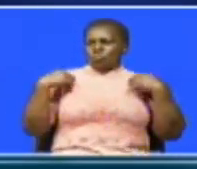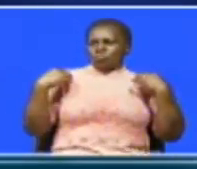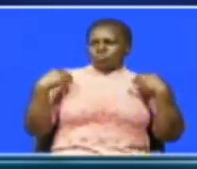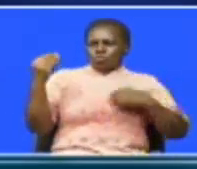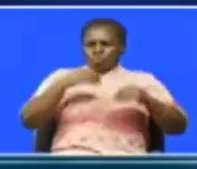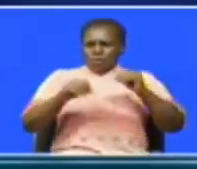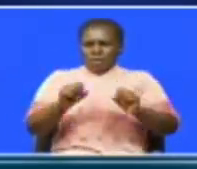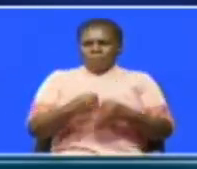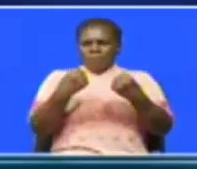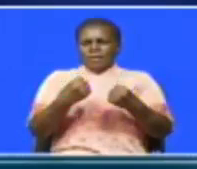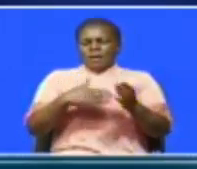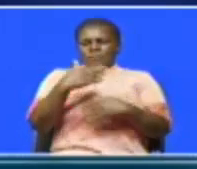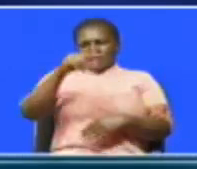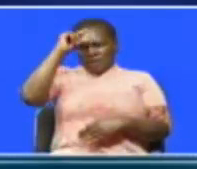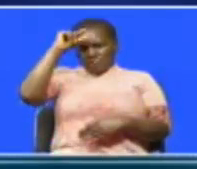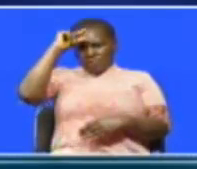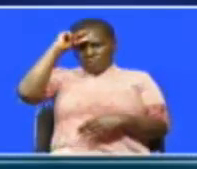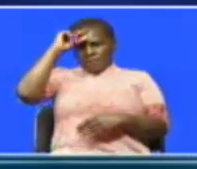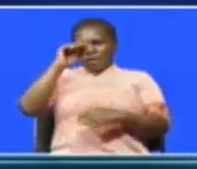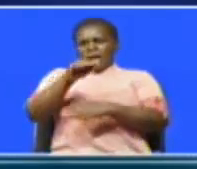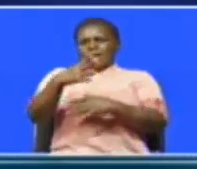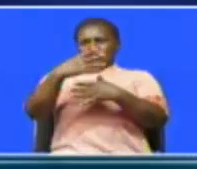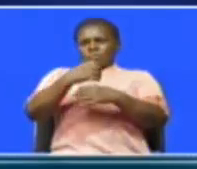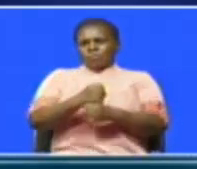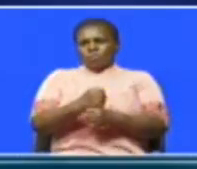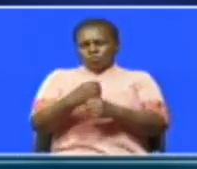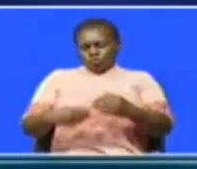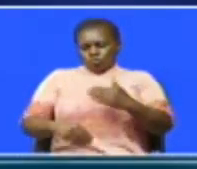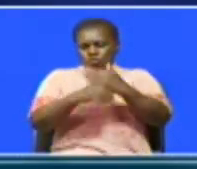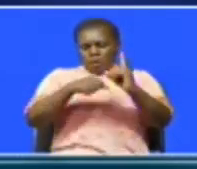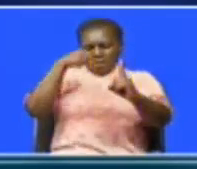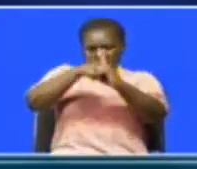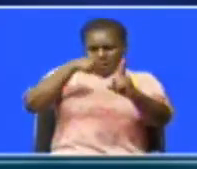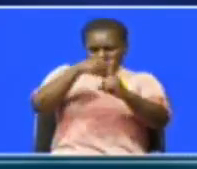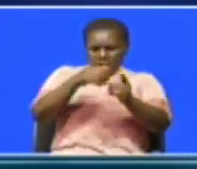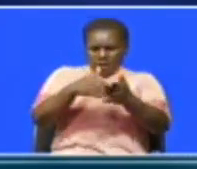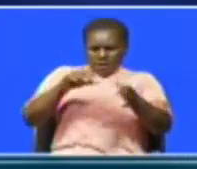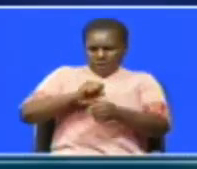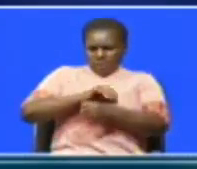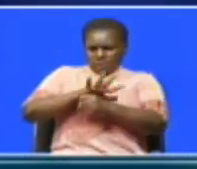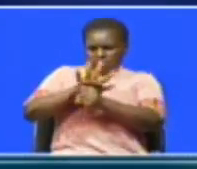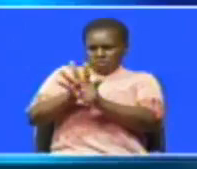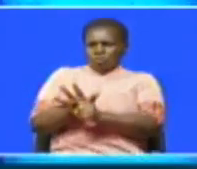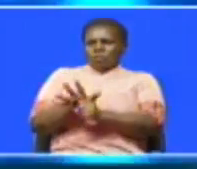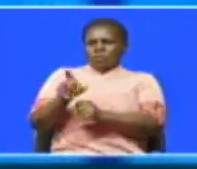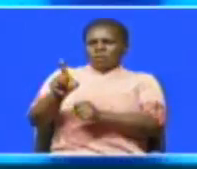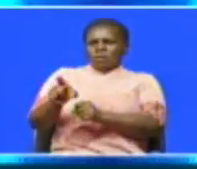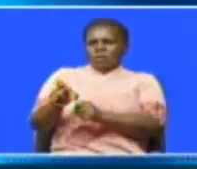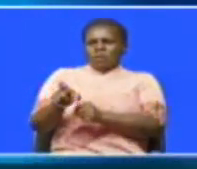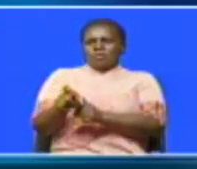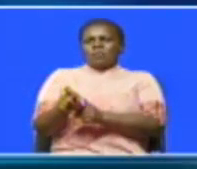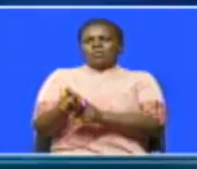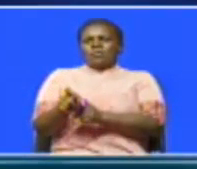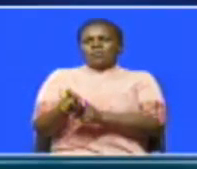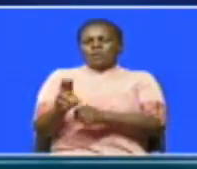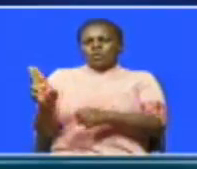huo unajiri baada ya wito wa serikali kwa mashirika kujiunga katika vita dhidi ya virusi vya korona. Last week that